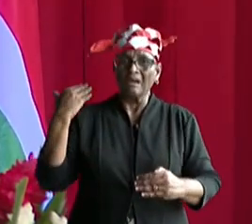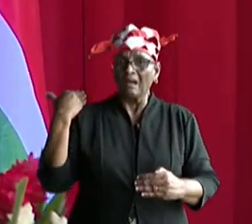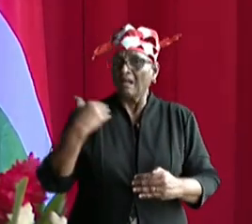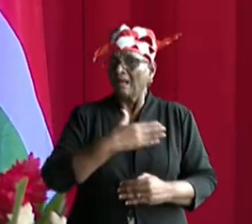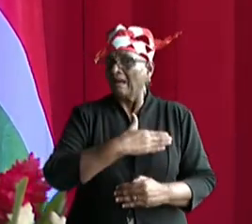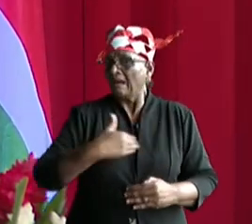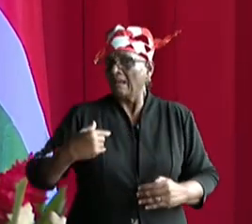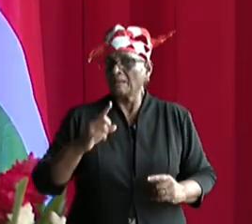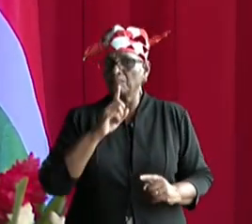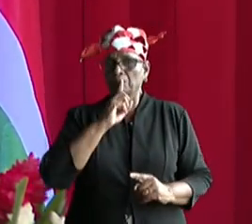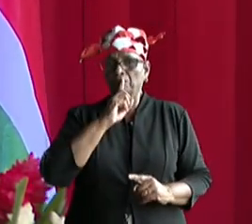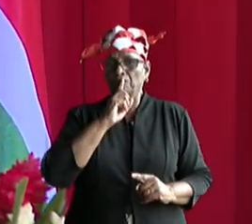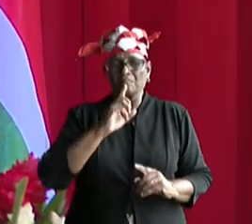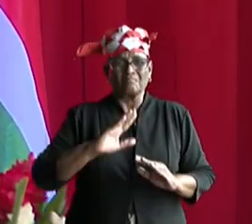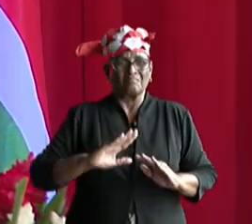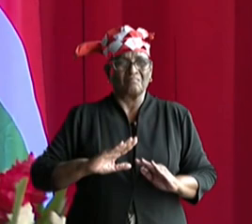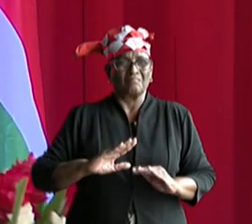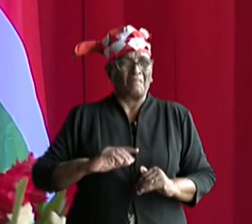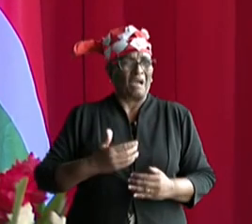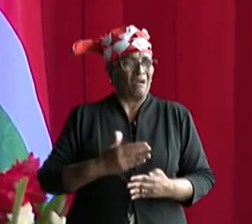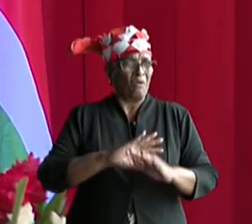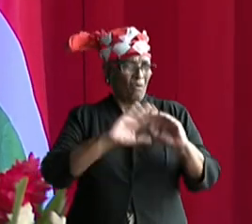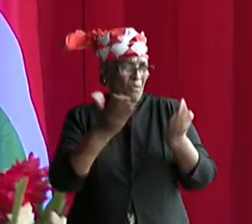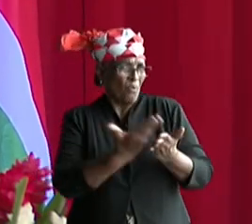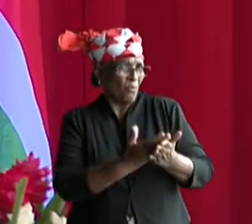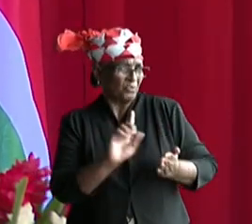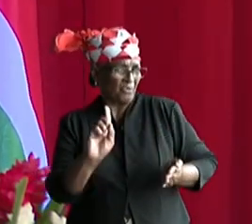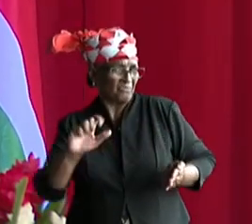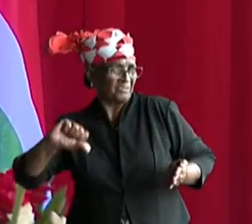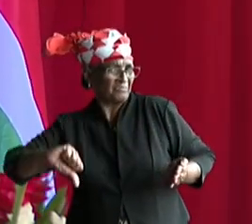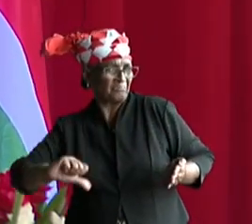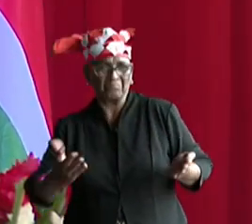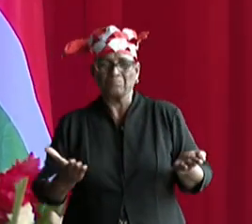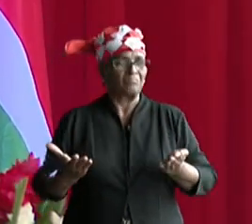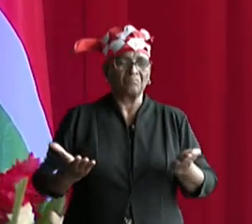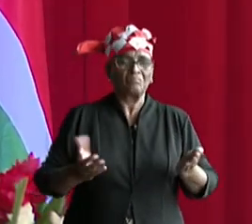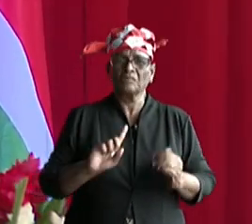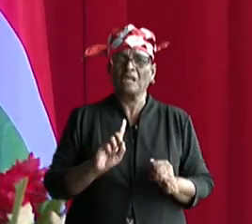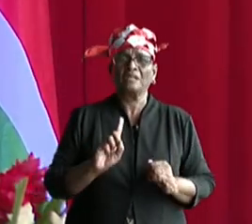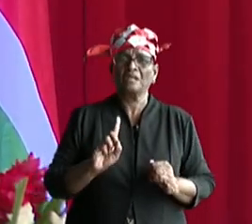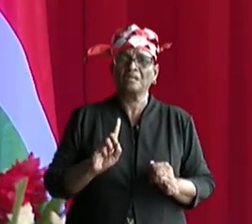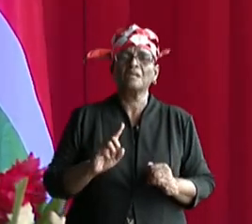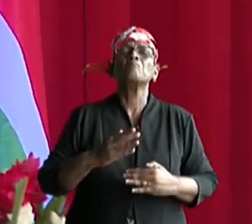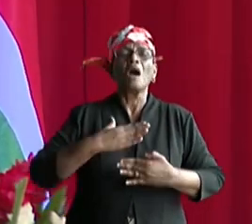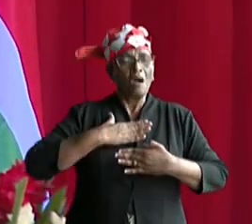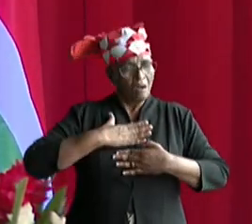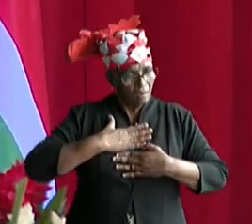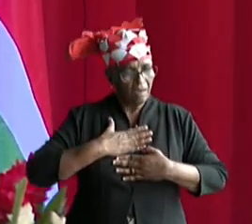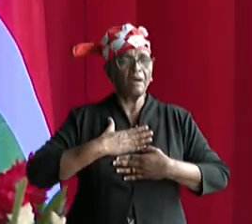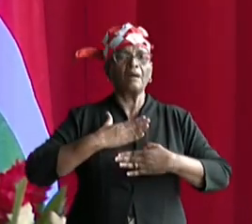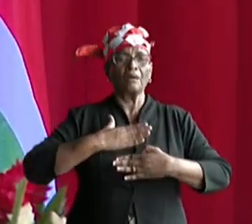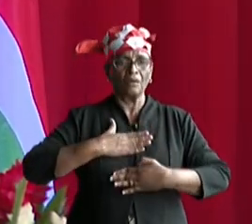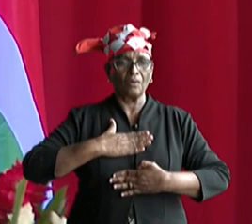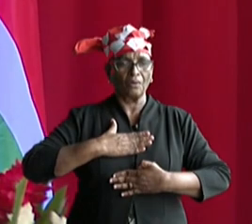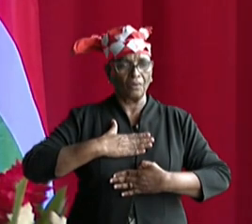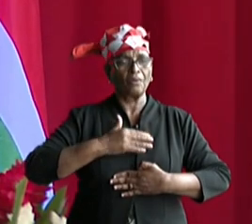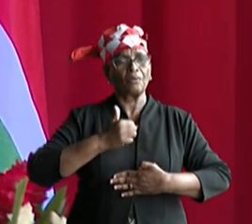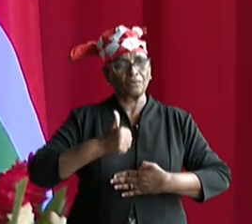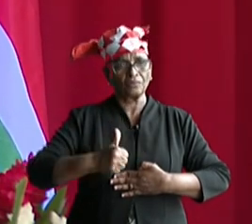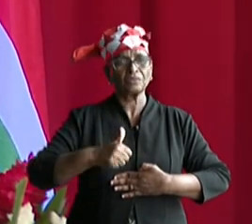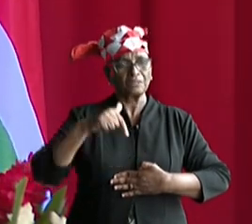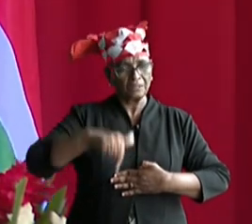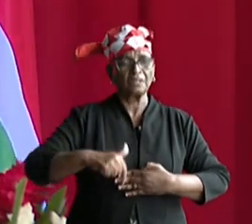stilstaan bij wat er allemaal goed of niet goed is gegaan. Maar kunnen we geruststellen dat dit volk